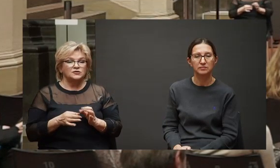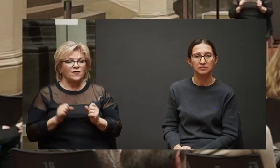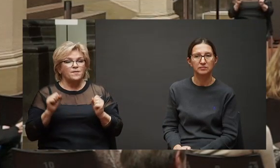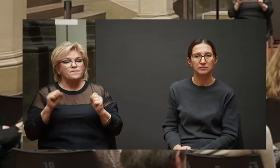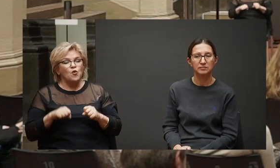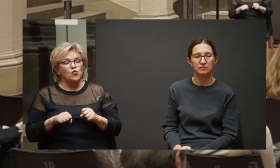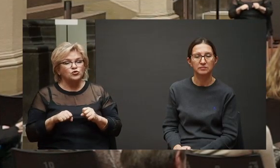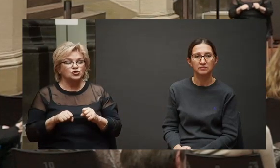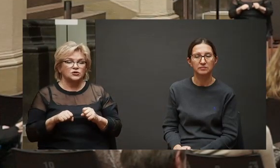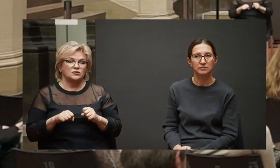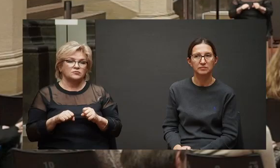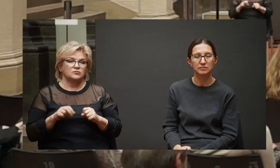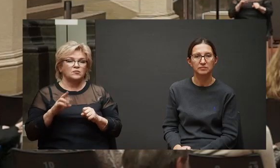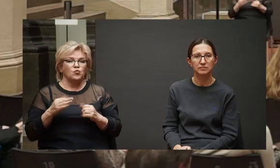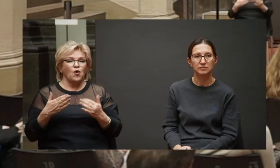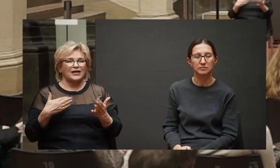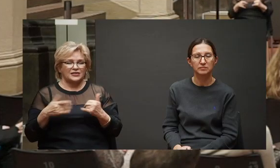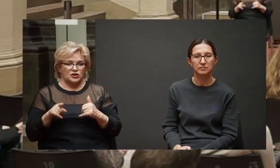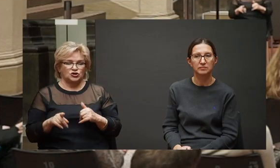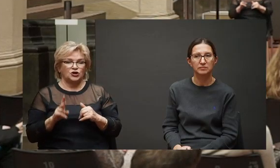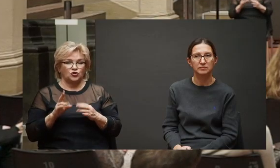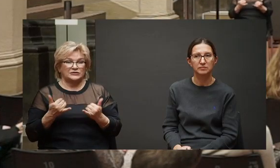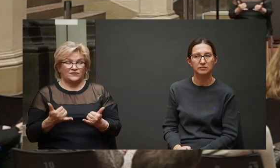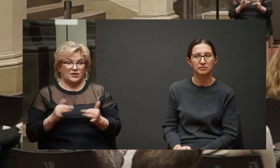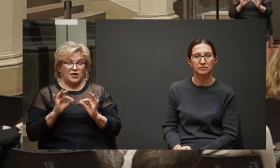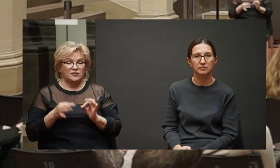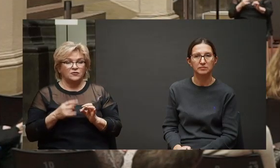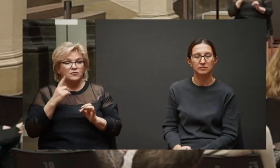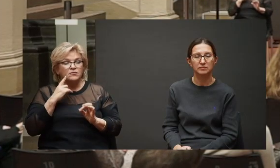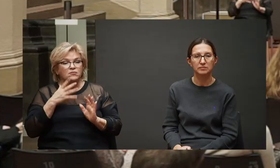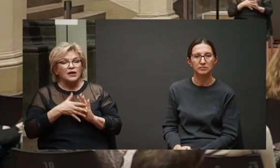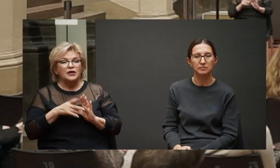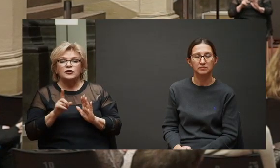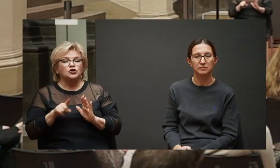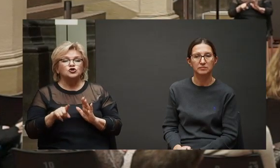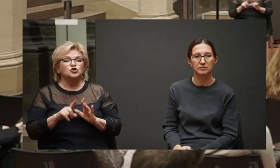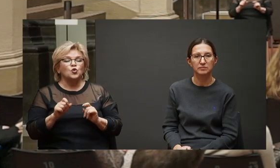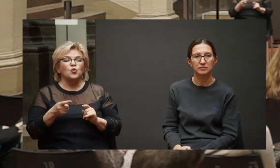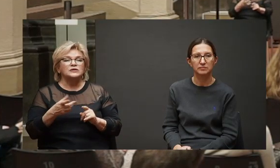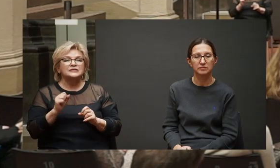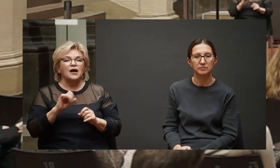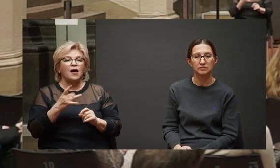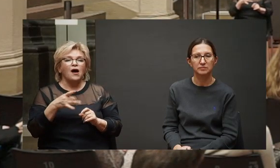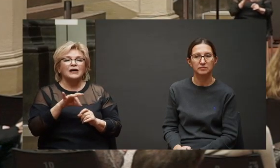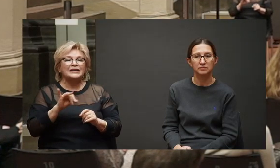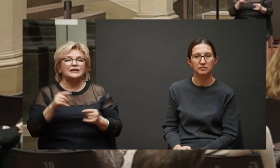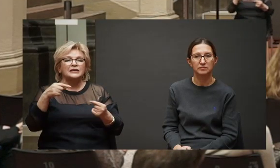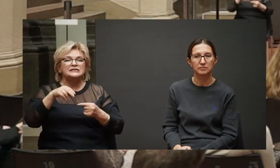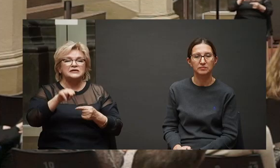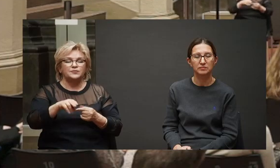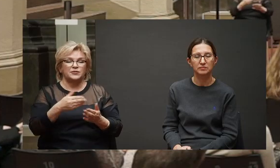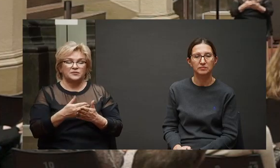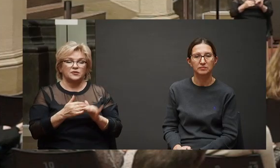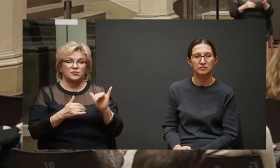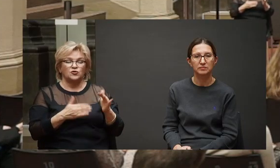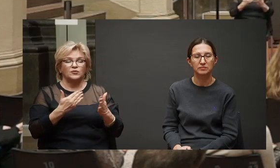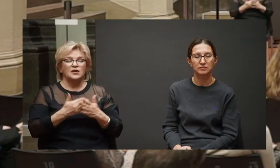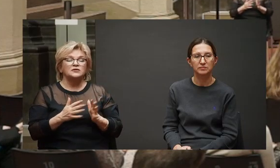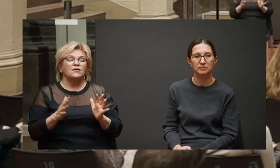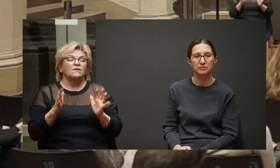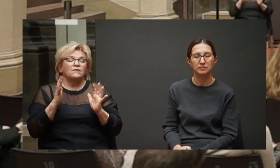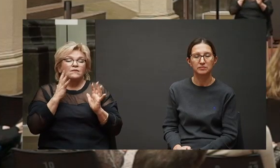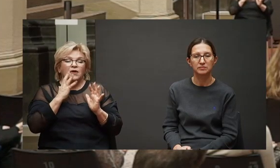Можно по отношению к современному искусству понять, что за архетип перед тобой? Вот, например, у меня есть